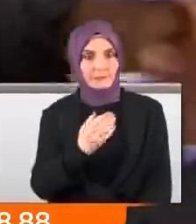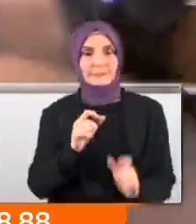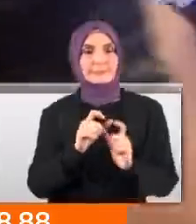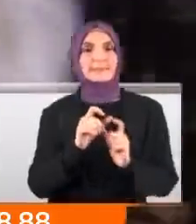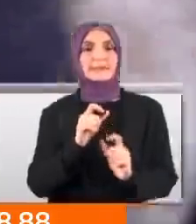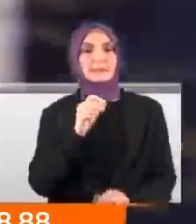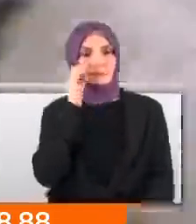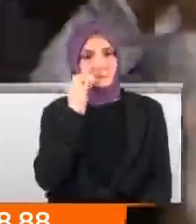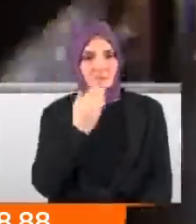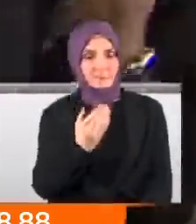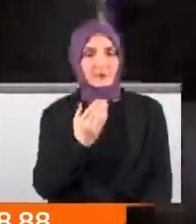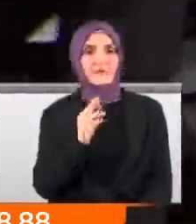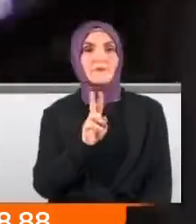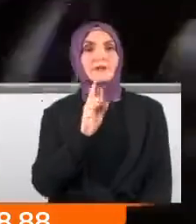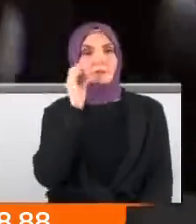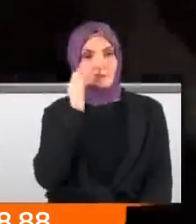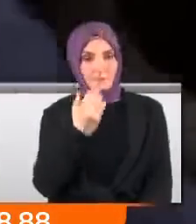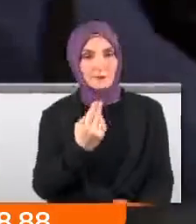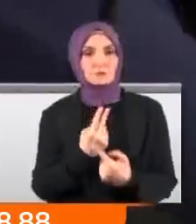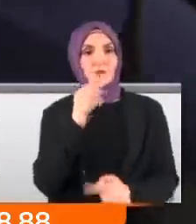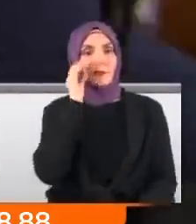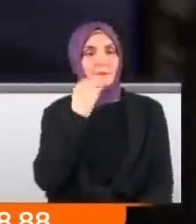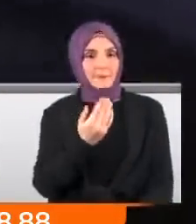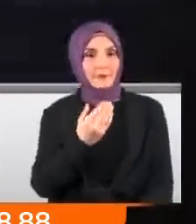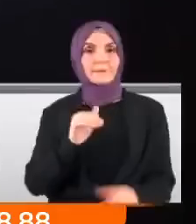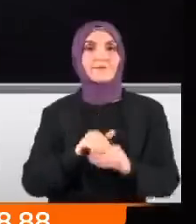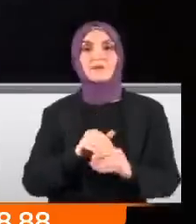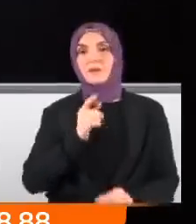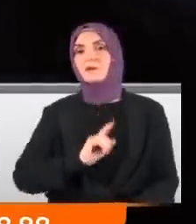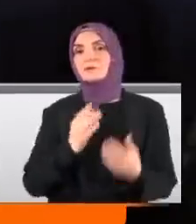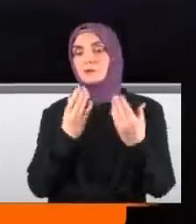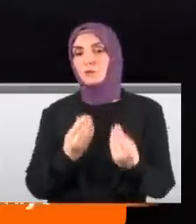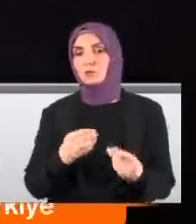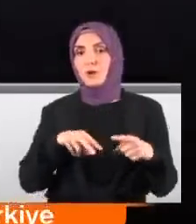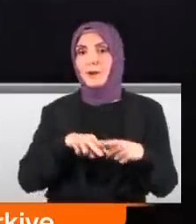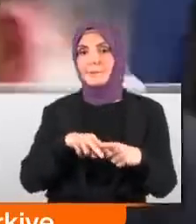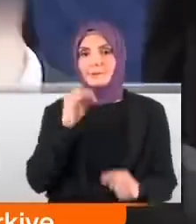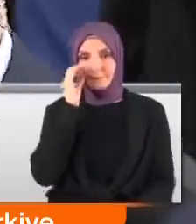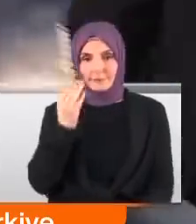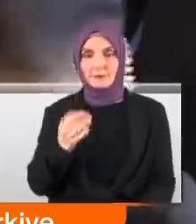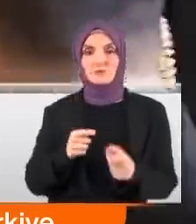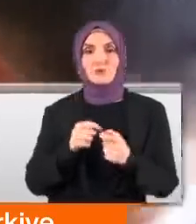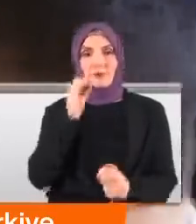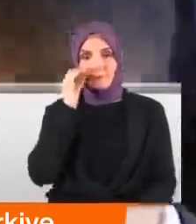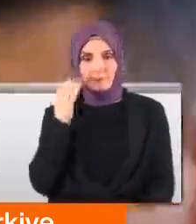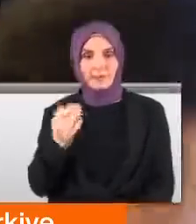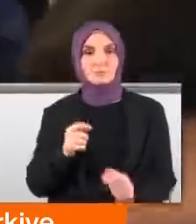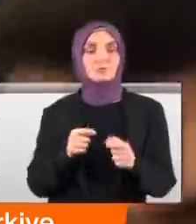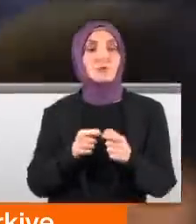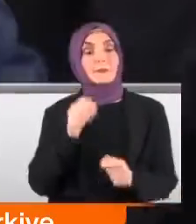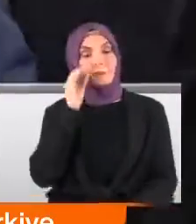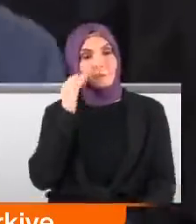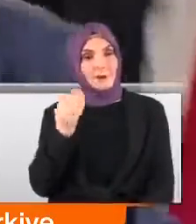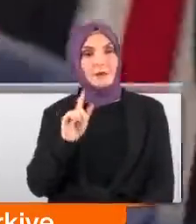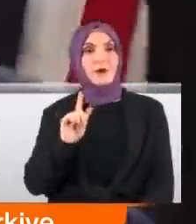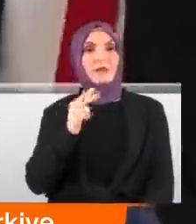Torun, Veli Ağbaba ve Yüksel Taşkın milletvekili adayı olurken Ahmet Akın, Bülent Kuşoğlu, Bülent Tezcan, Lale